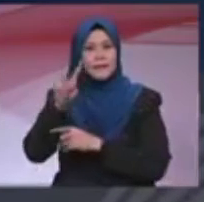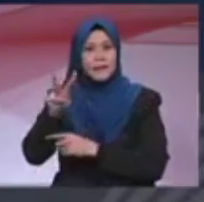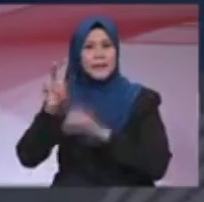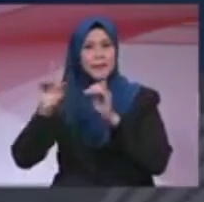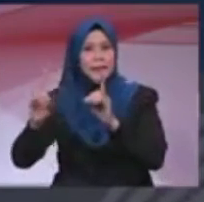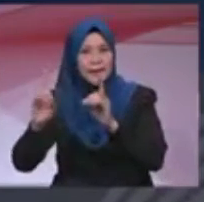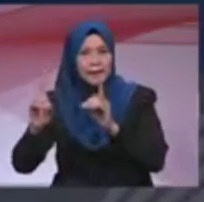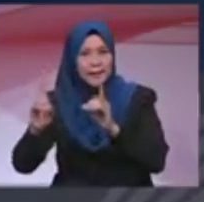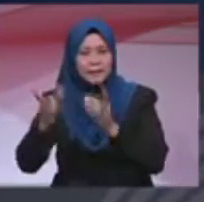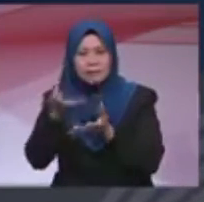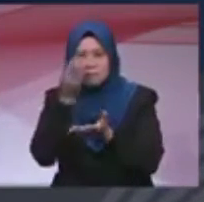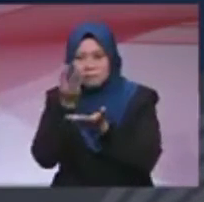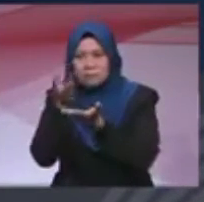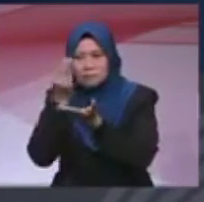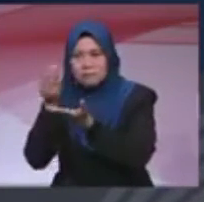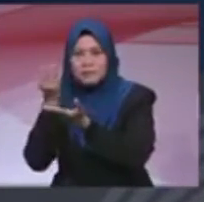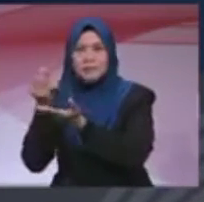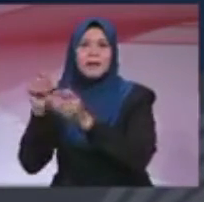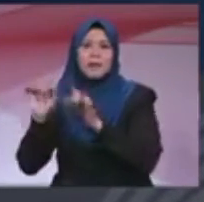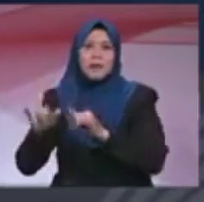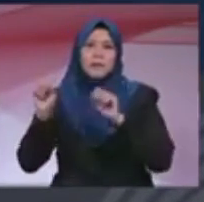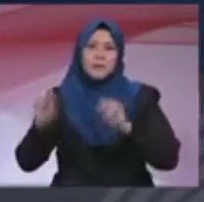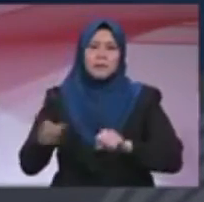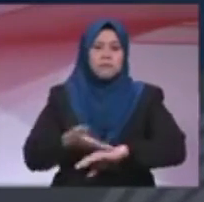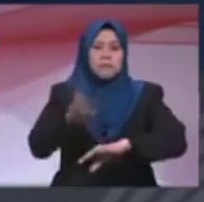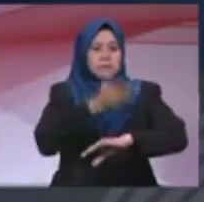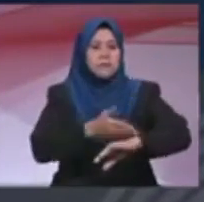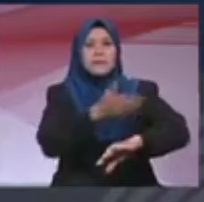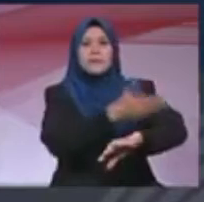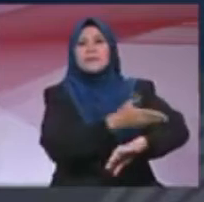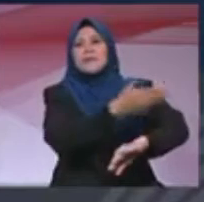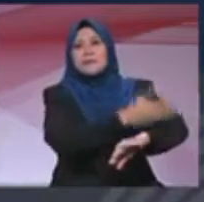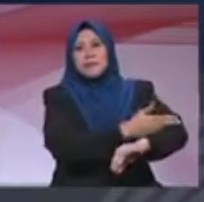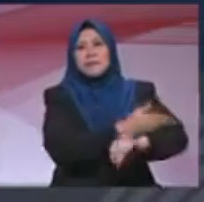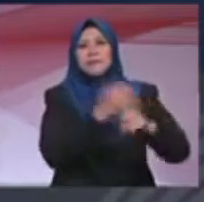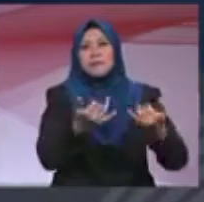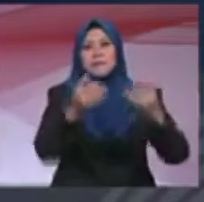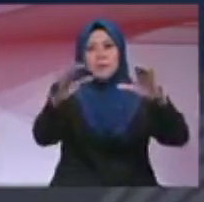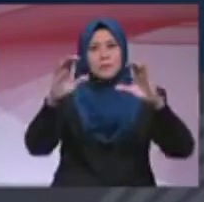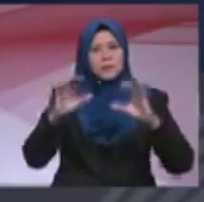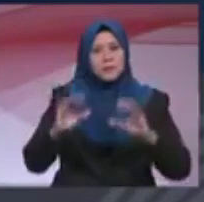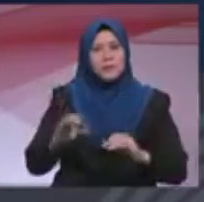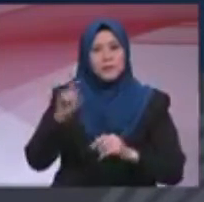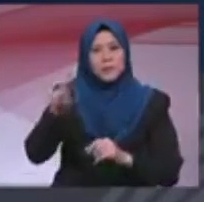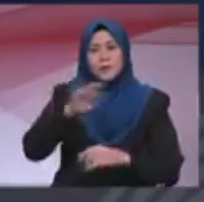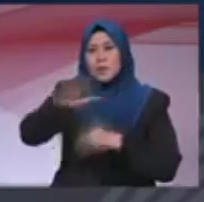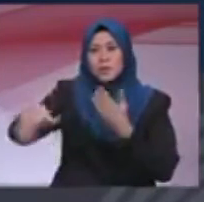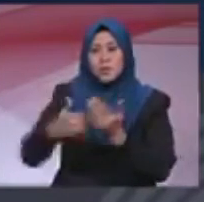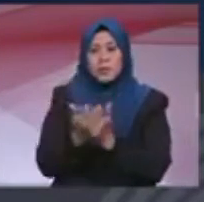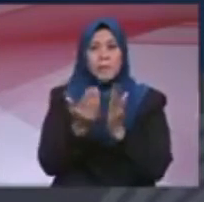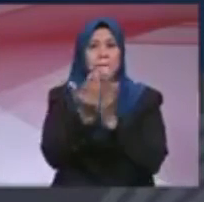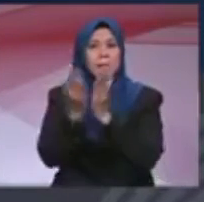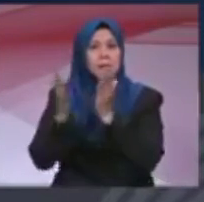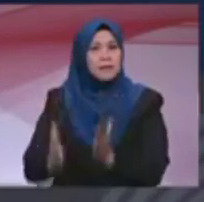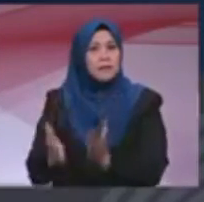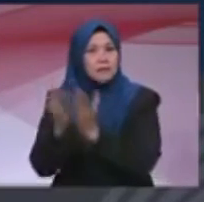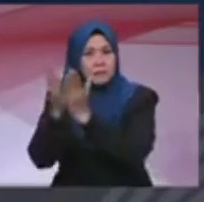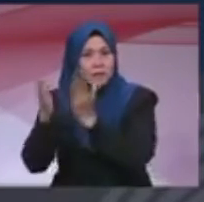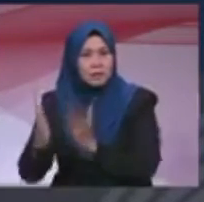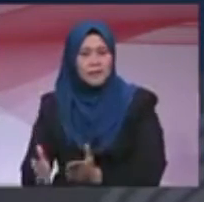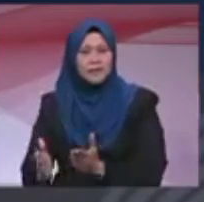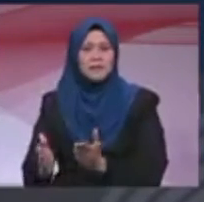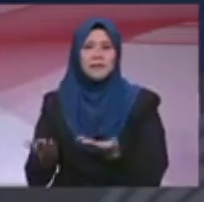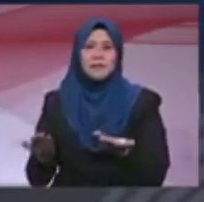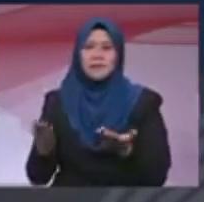dan sebagainya. Dan insyaAllah kita akan perkasakan lagi kaedah ini dalam memastikan supaya anak-anak kita yang mungkin